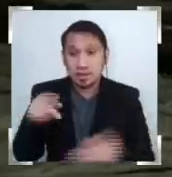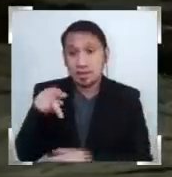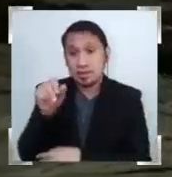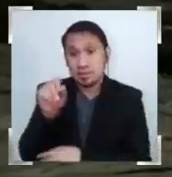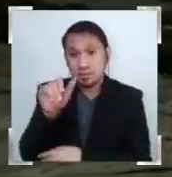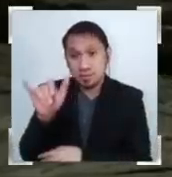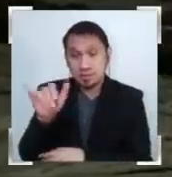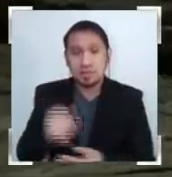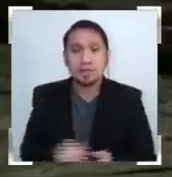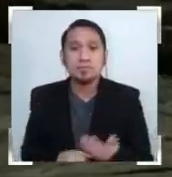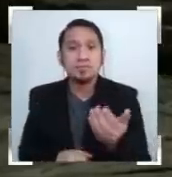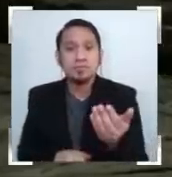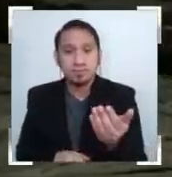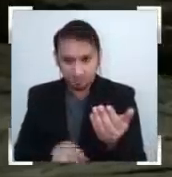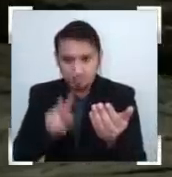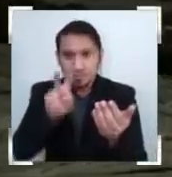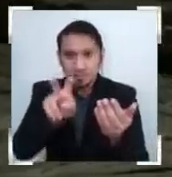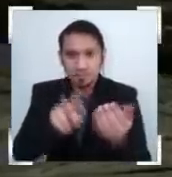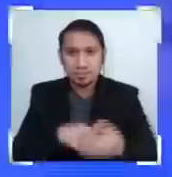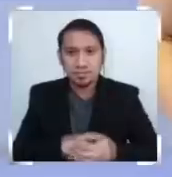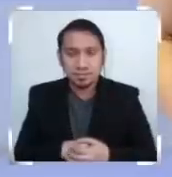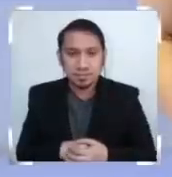Mai Bermudez, ang inyong saksi.